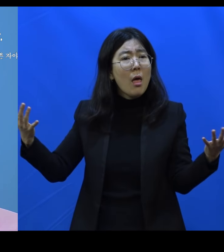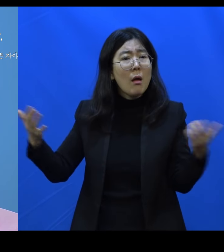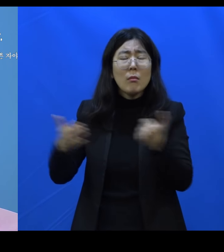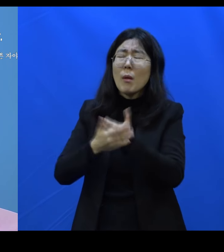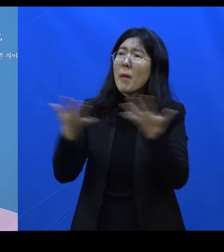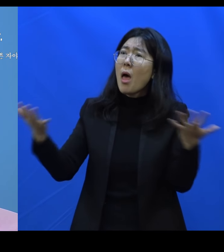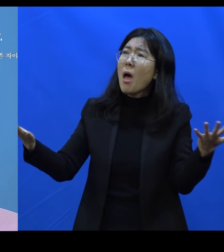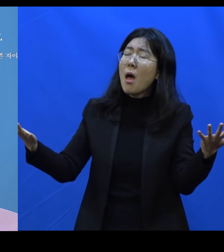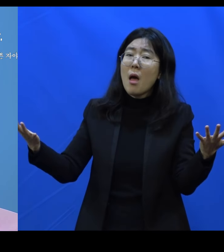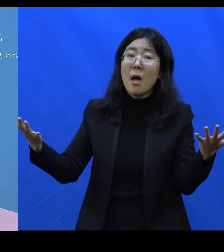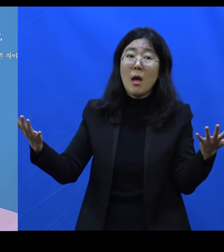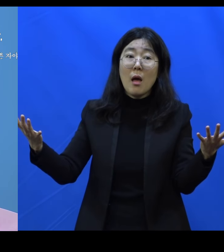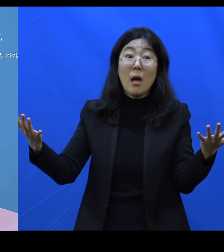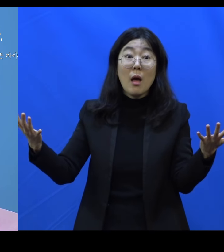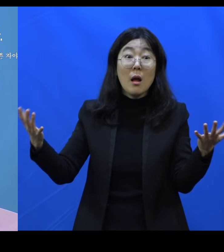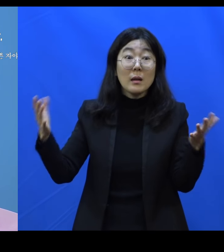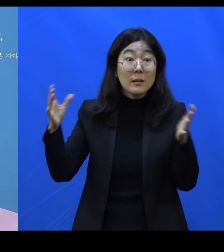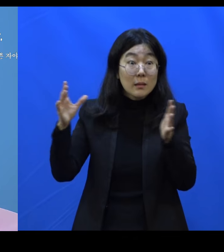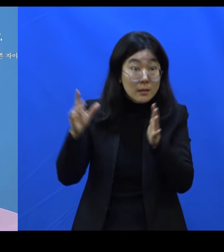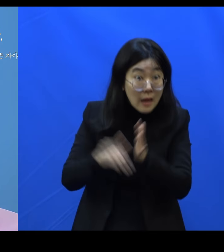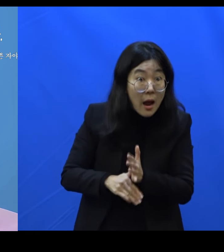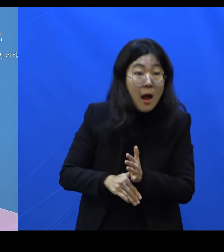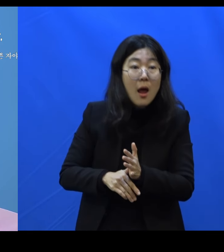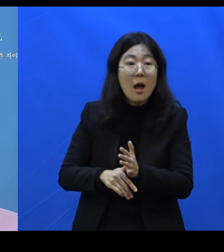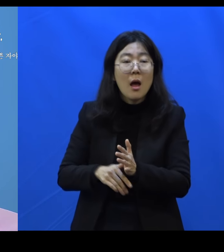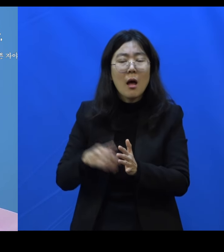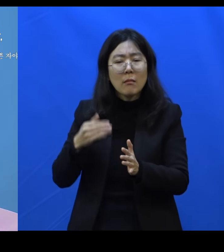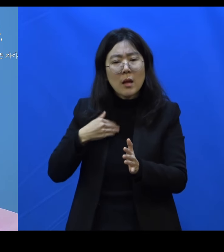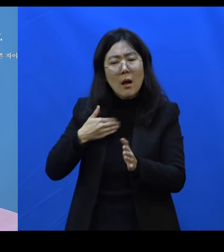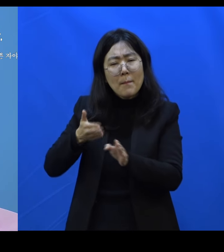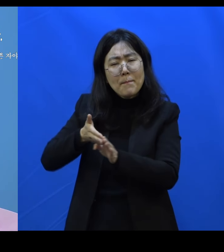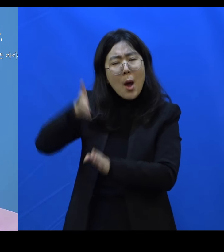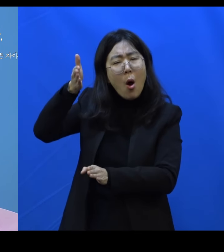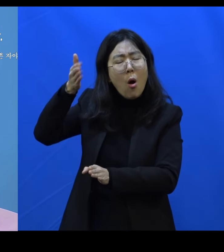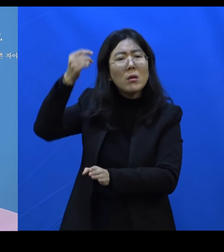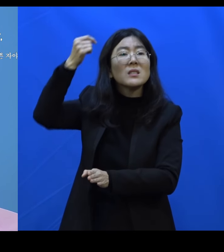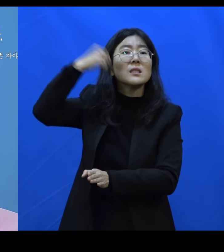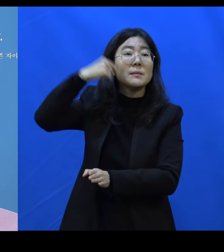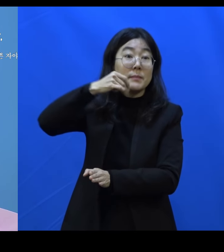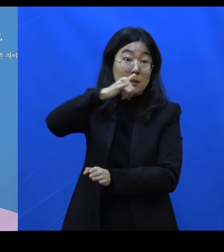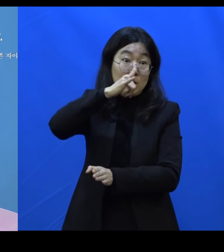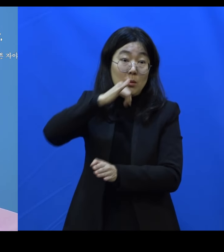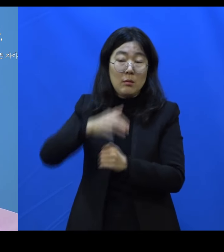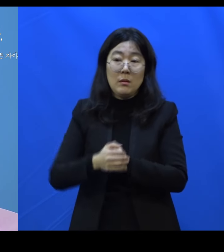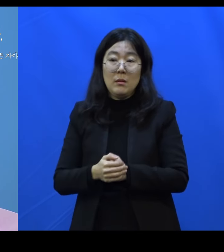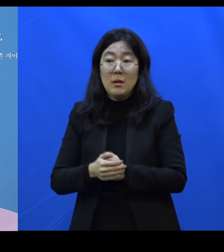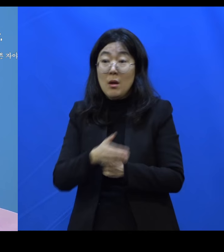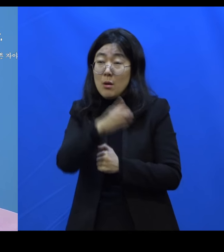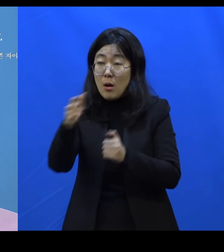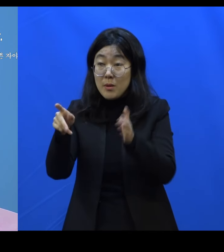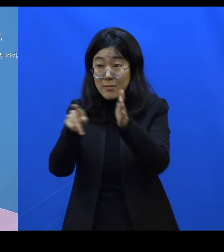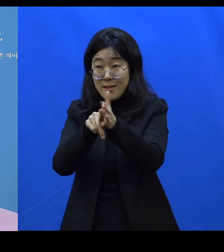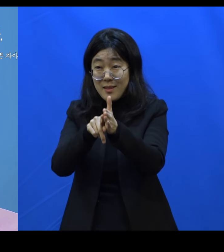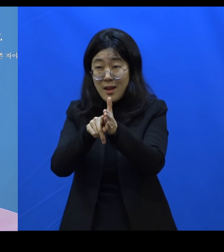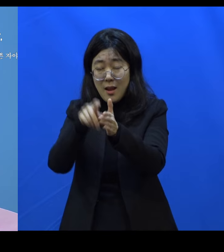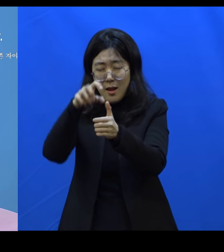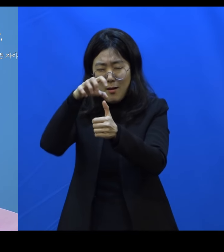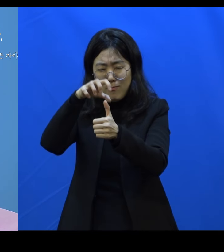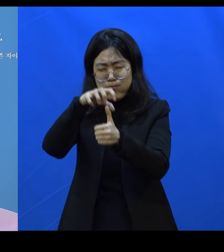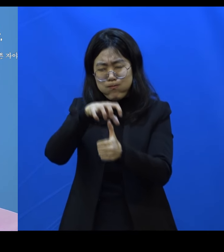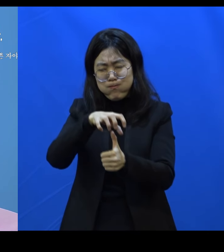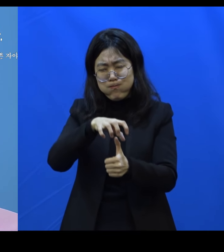아버지와 거리를 느끼는 거예요. 우리 신앙의 길에서 종종 이 영적 침체를 경험합니다.